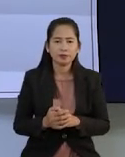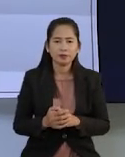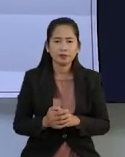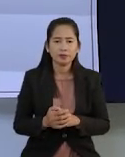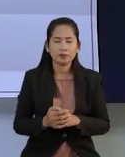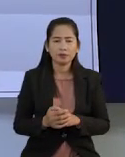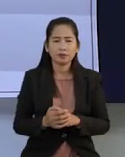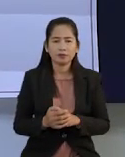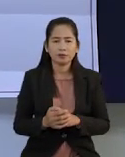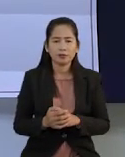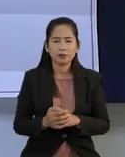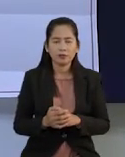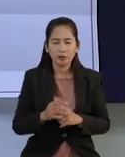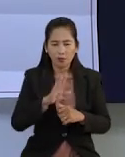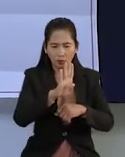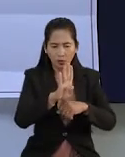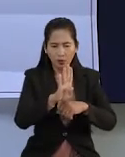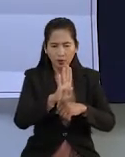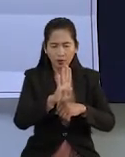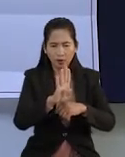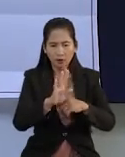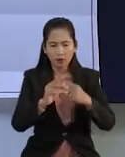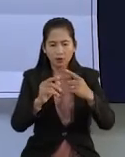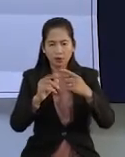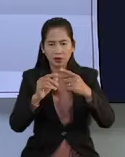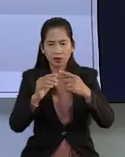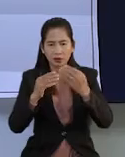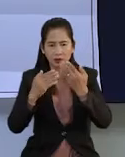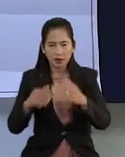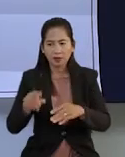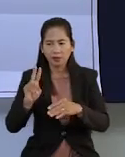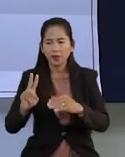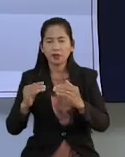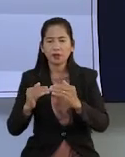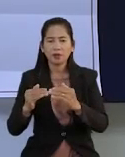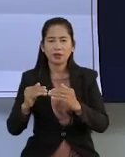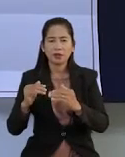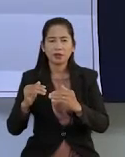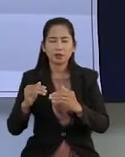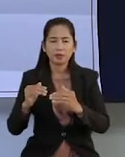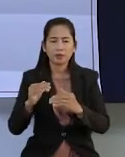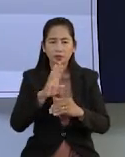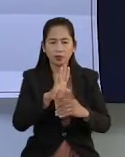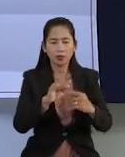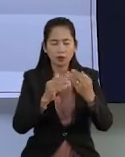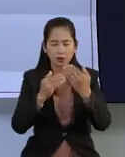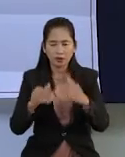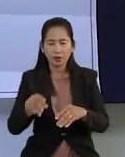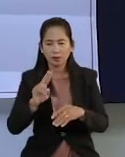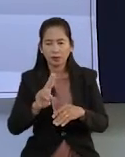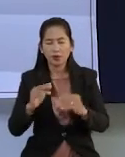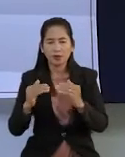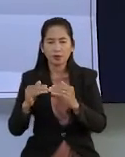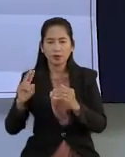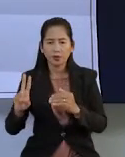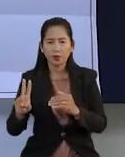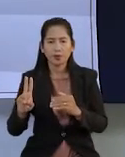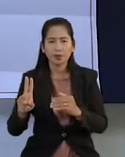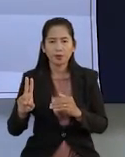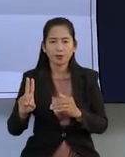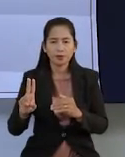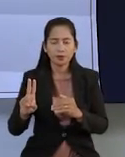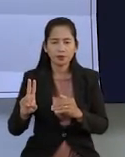tỏ. Buồn, chạy nâng phía bàn phần màn. Buồn, chạy nâng phía bán, bàn phía.